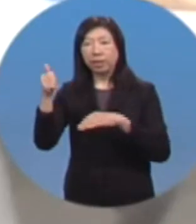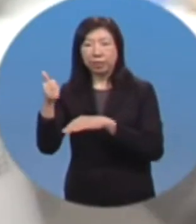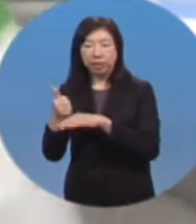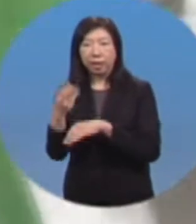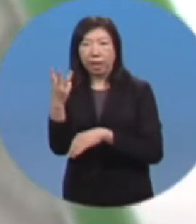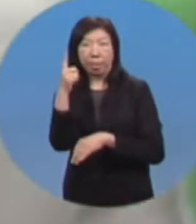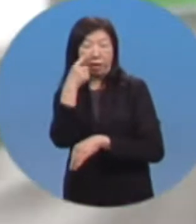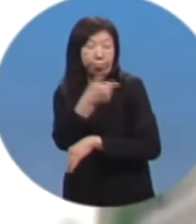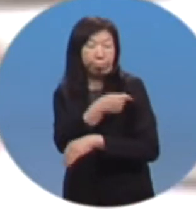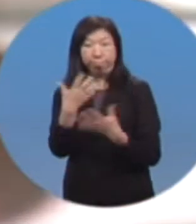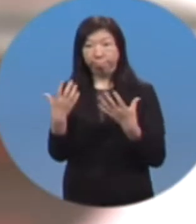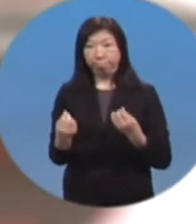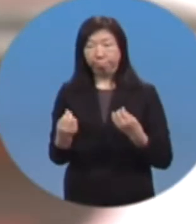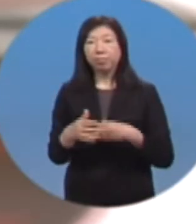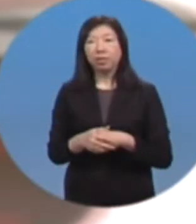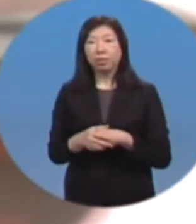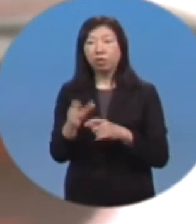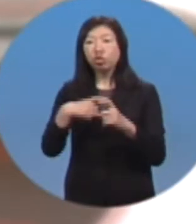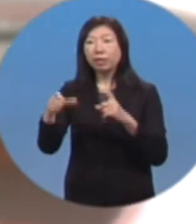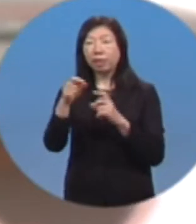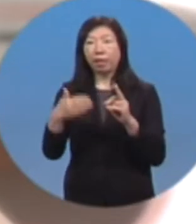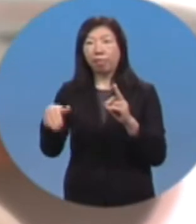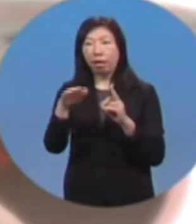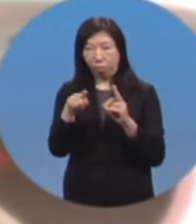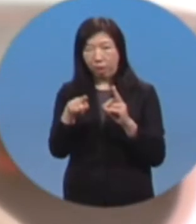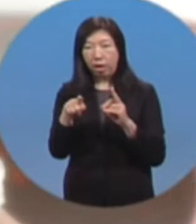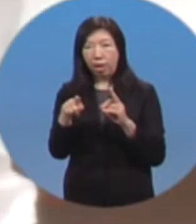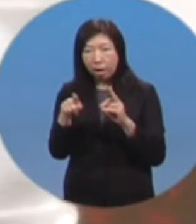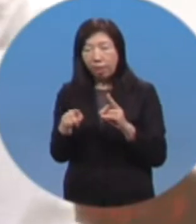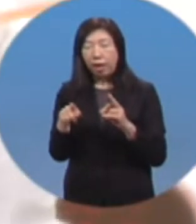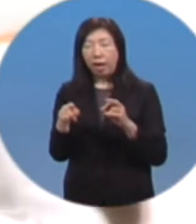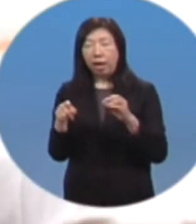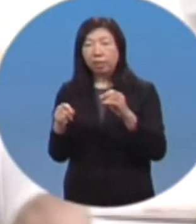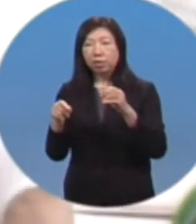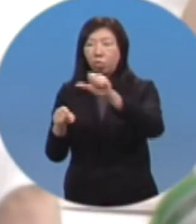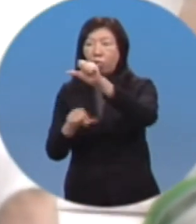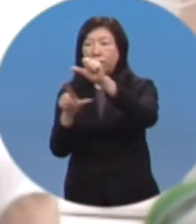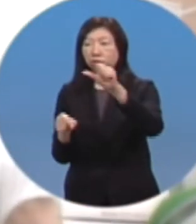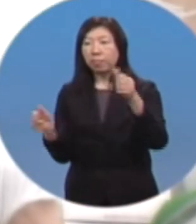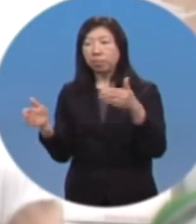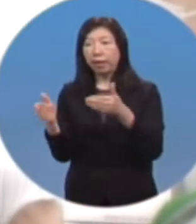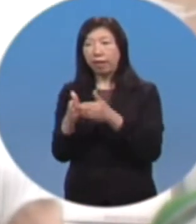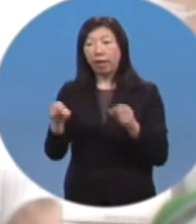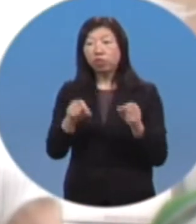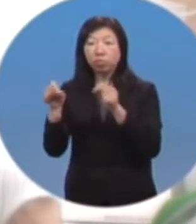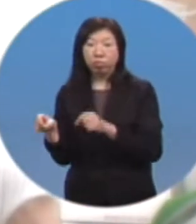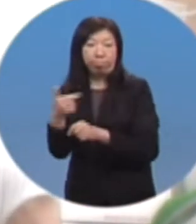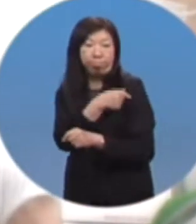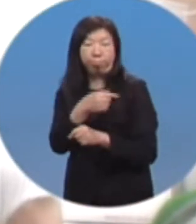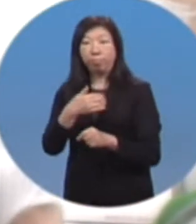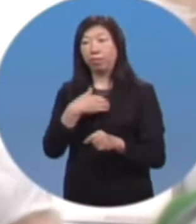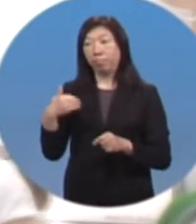接種を受けました。追加接種センターは設置期間を5月末まで延長し接種を行います